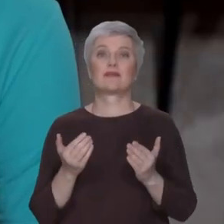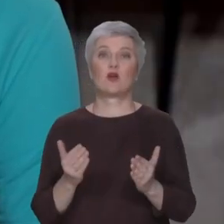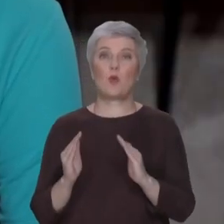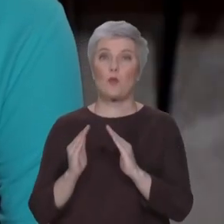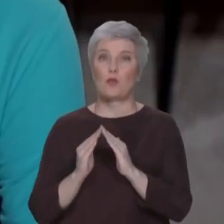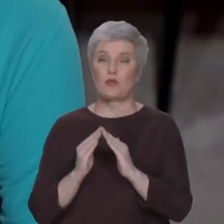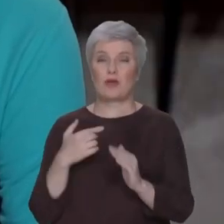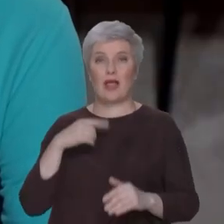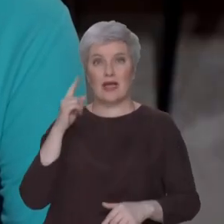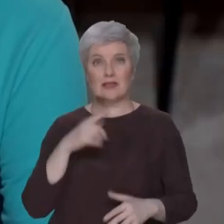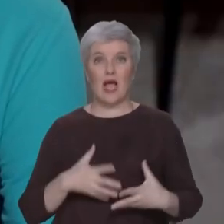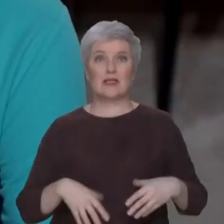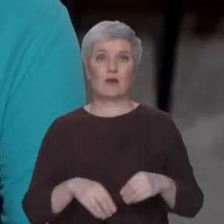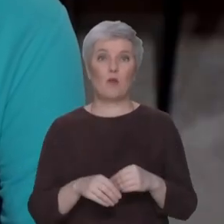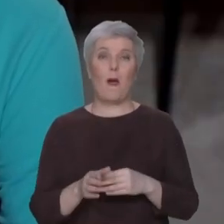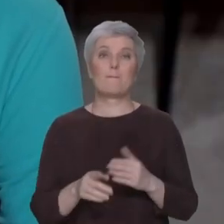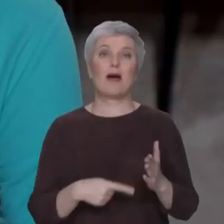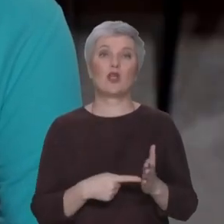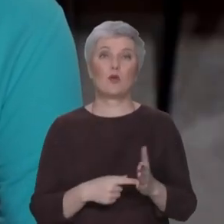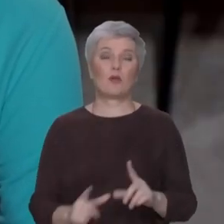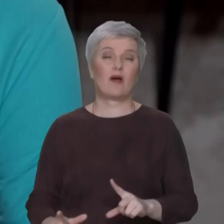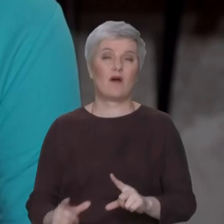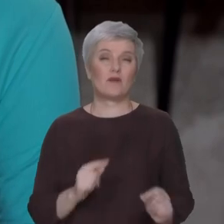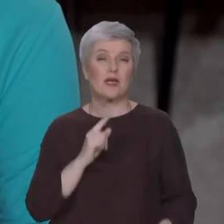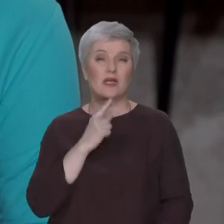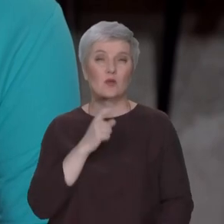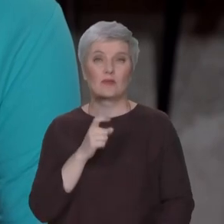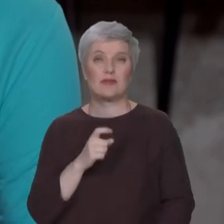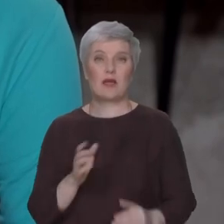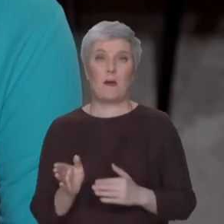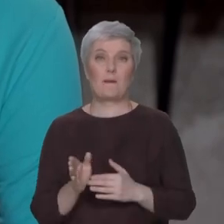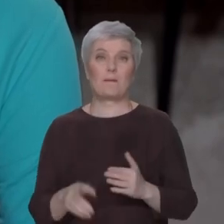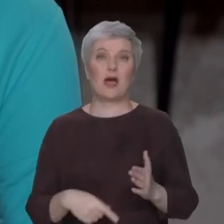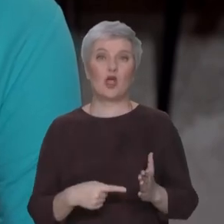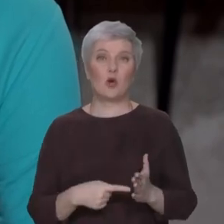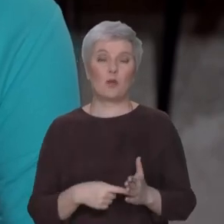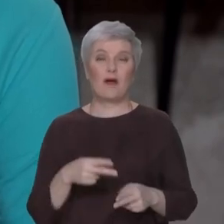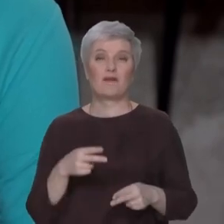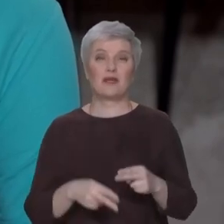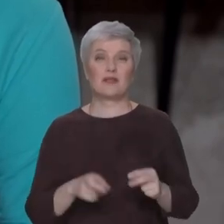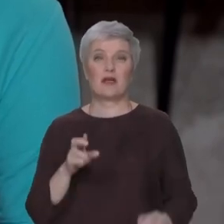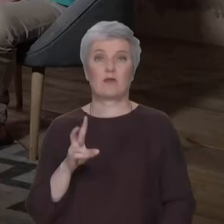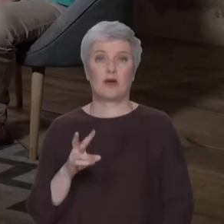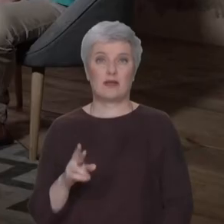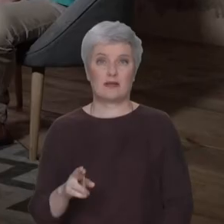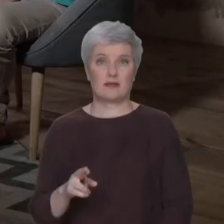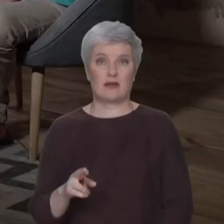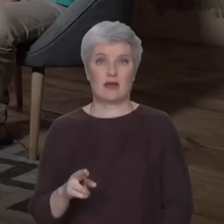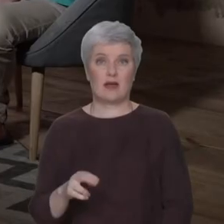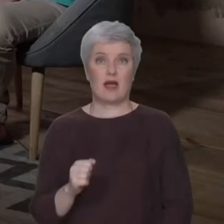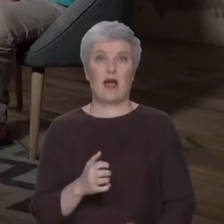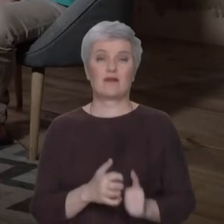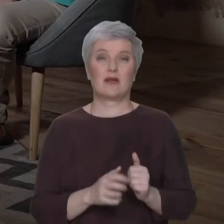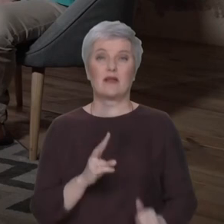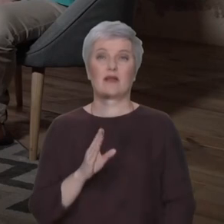Я знаю сім'ю з Маріуполя, яка виїхала з трудом з Маріуполя в кінці березня, а в